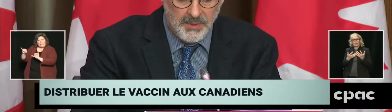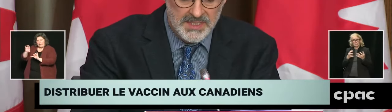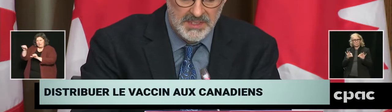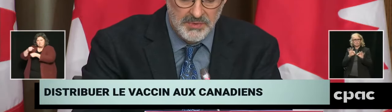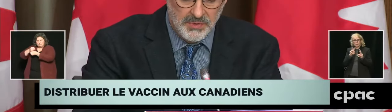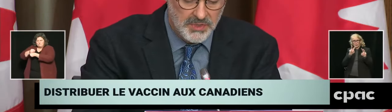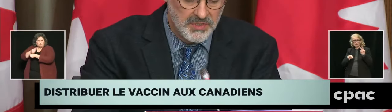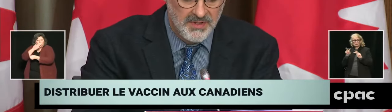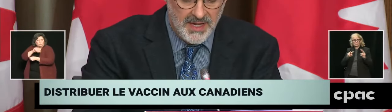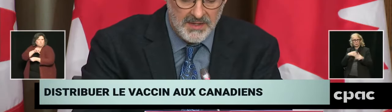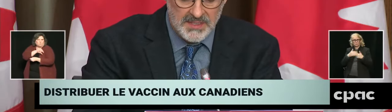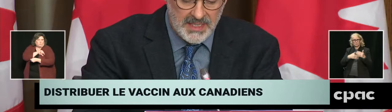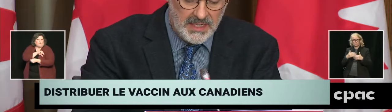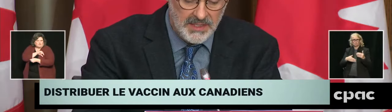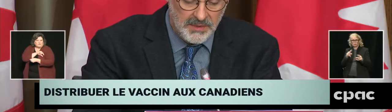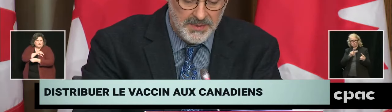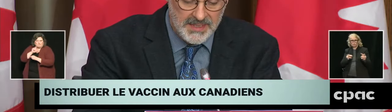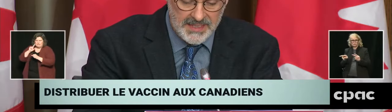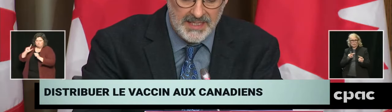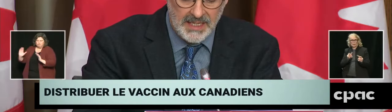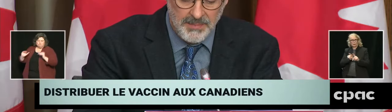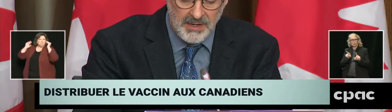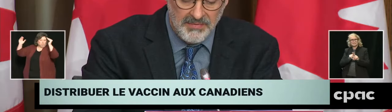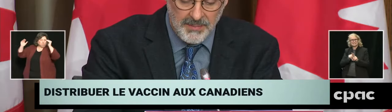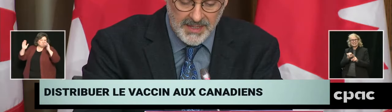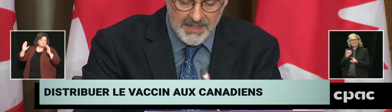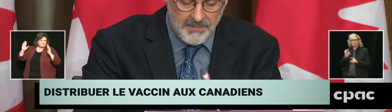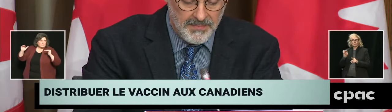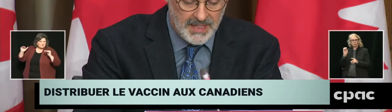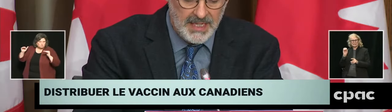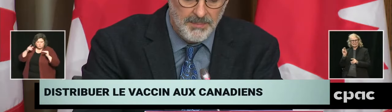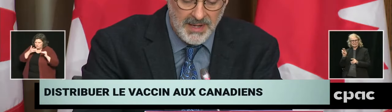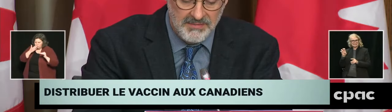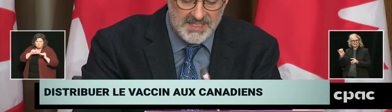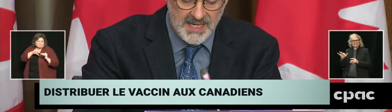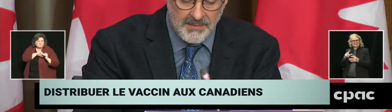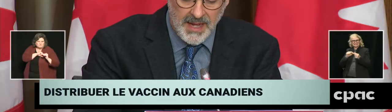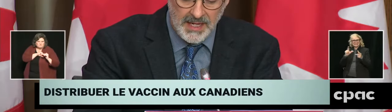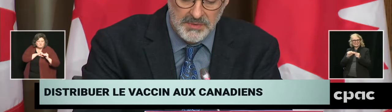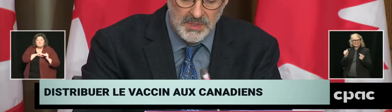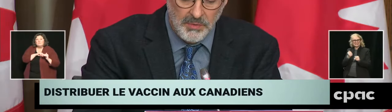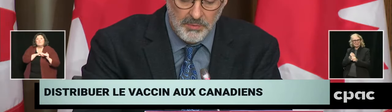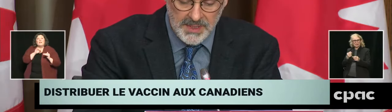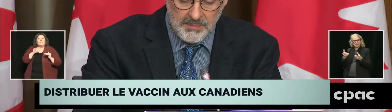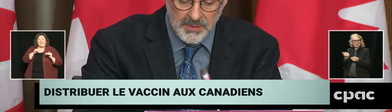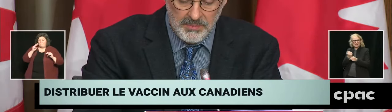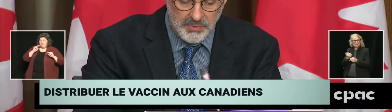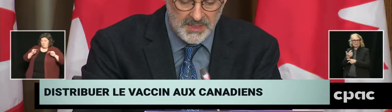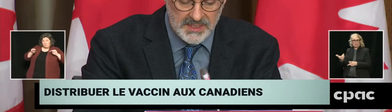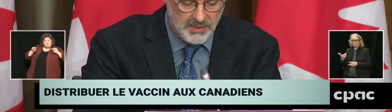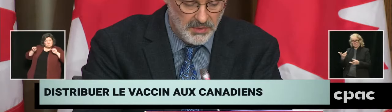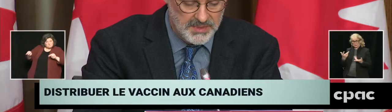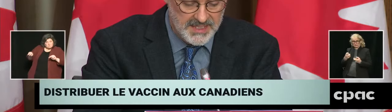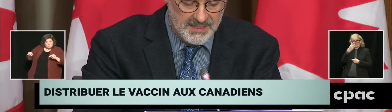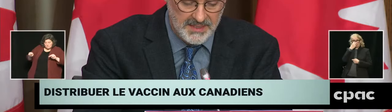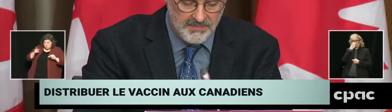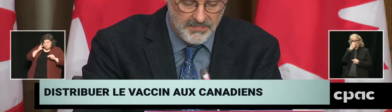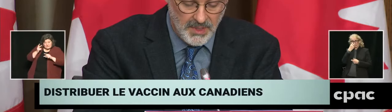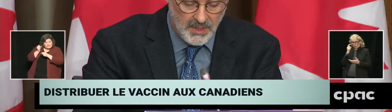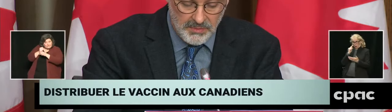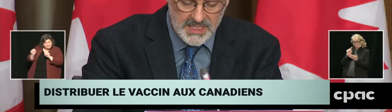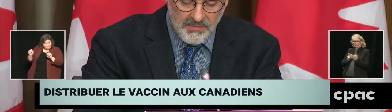examiner les procédures de surveillance et l'innocuité décrites par le fabricant et les plans visant à réduire au minimum tout risque